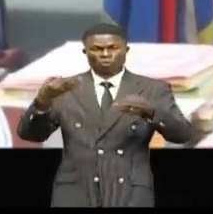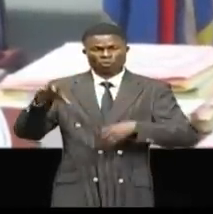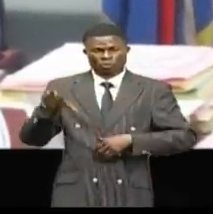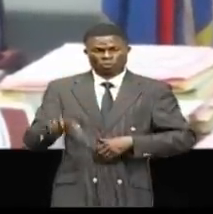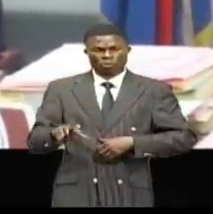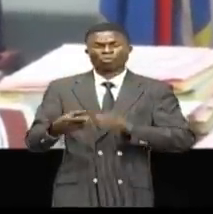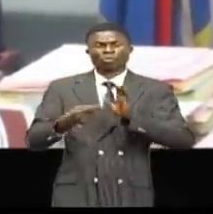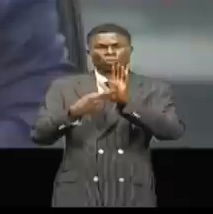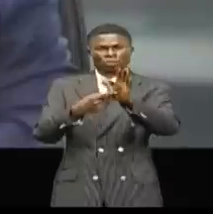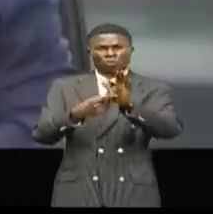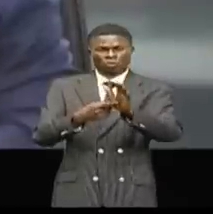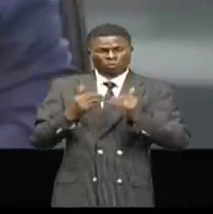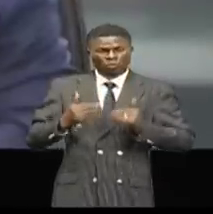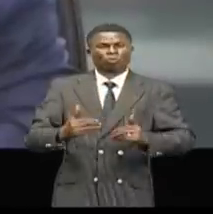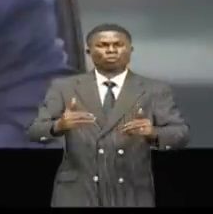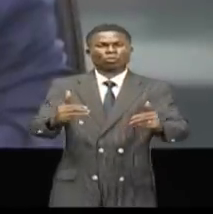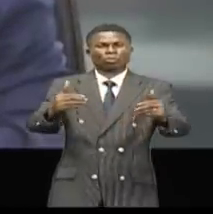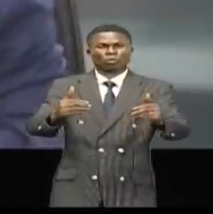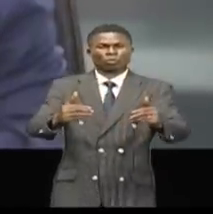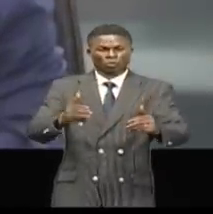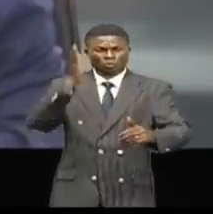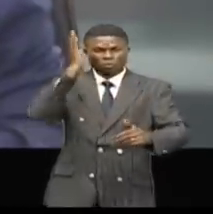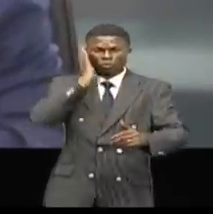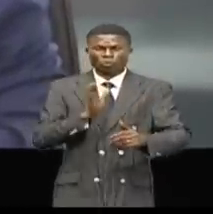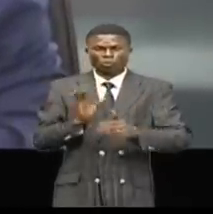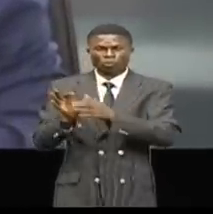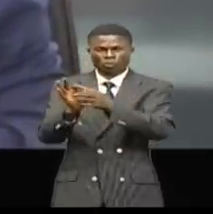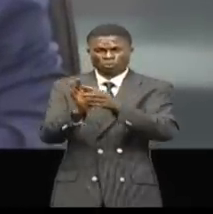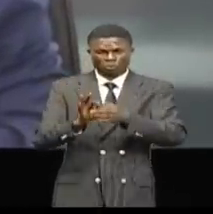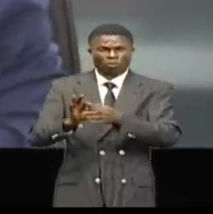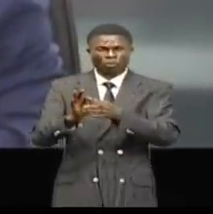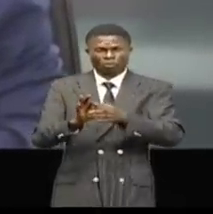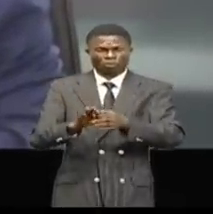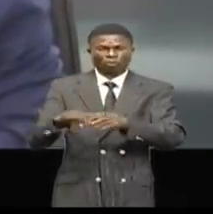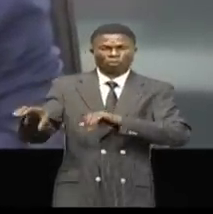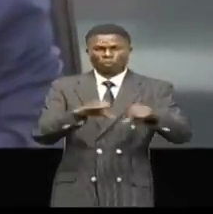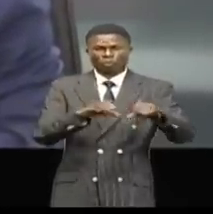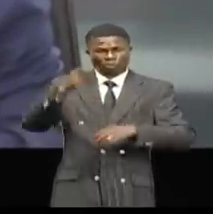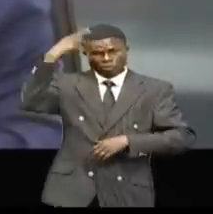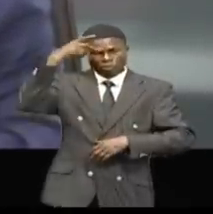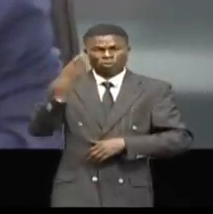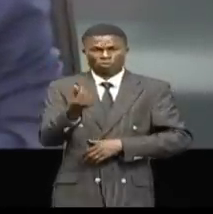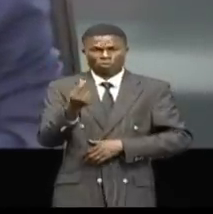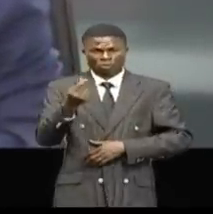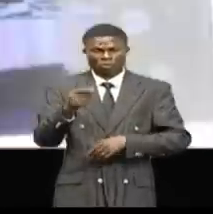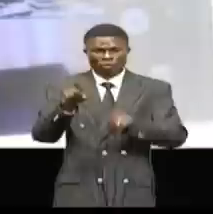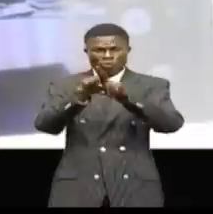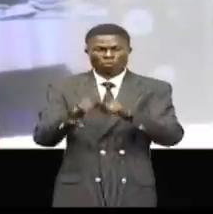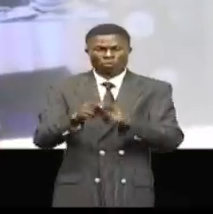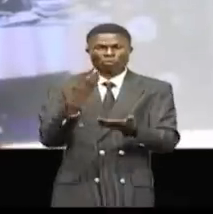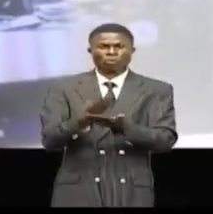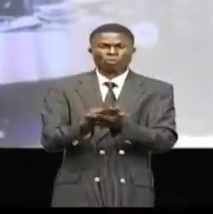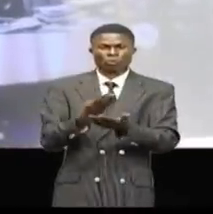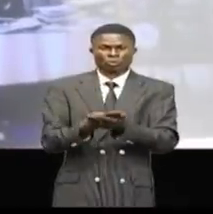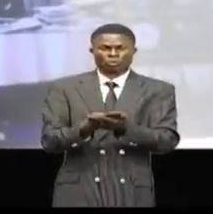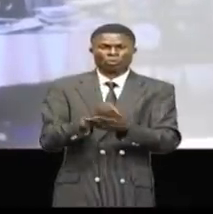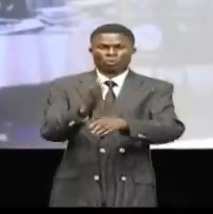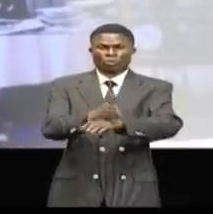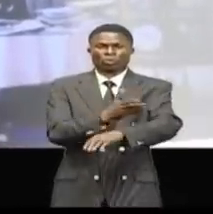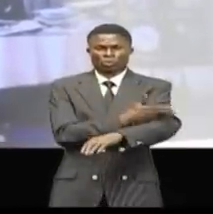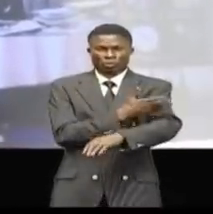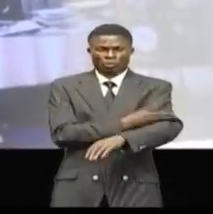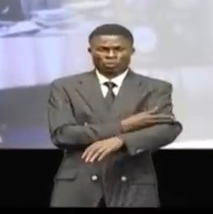ainsi la poursuite de la bonne coordination des actions au niveau des politiques monétaires et budgétaires. La croissance